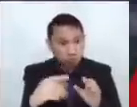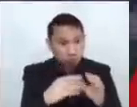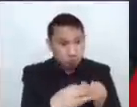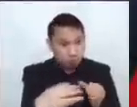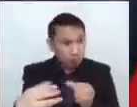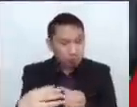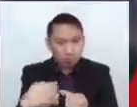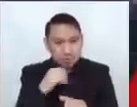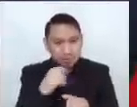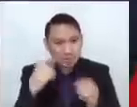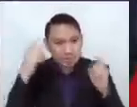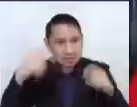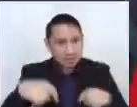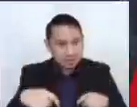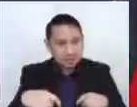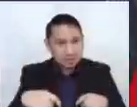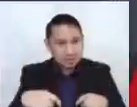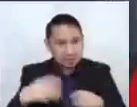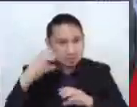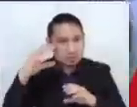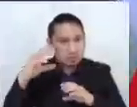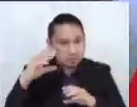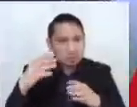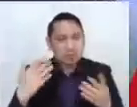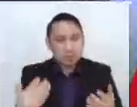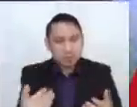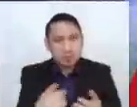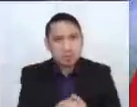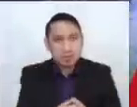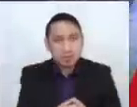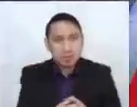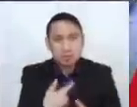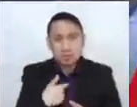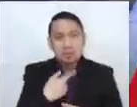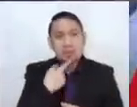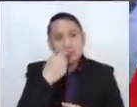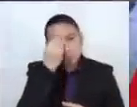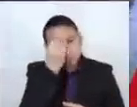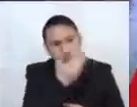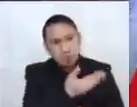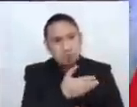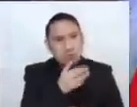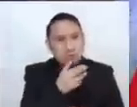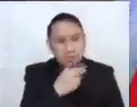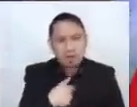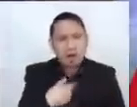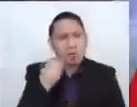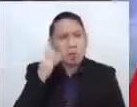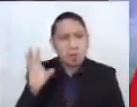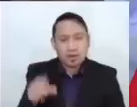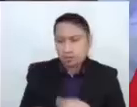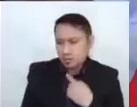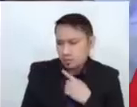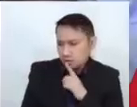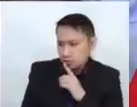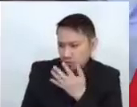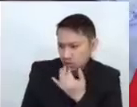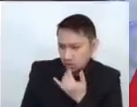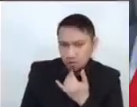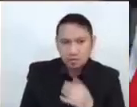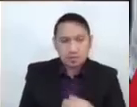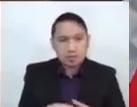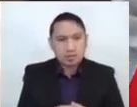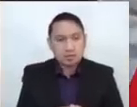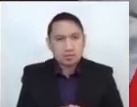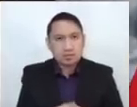Sinabi ko sa kanya, tumaga ko, sir, pauwi na kami, sir. Sabi niya, bakit? Ilocano na, tinatagalog